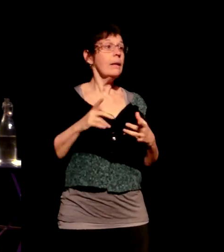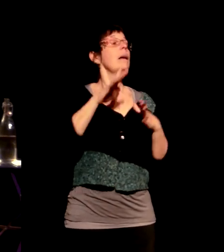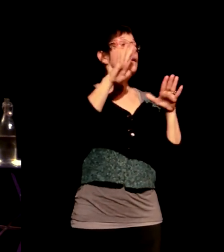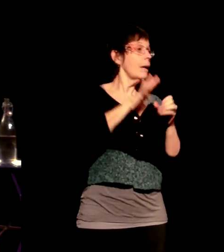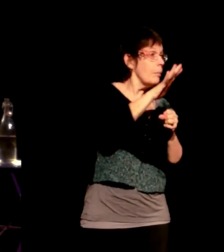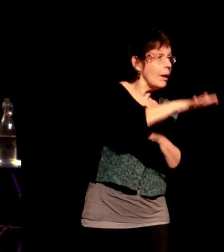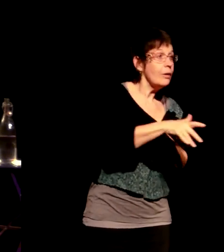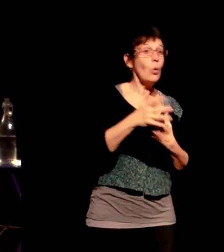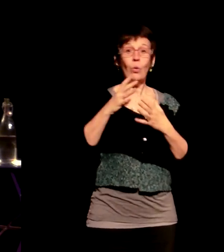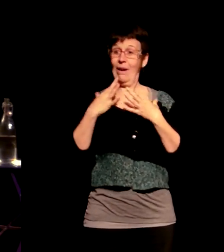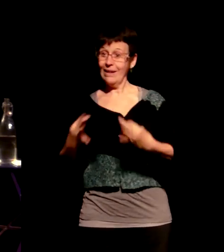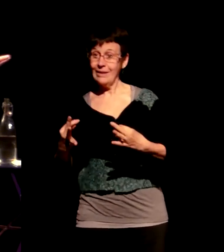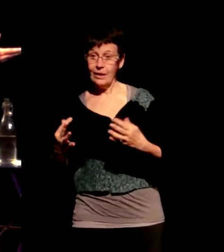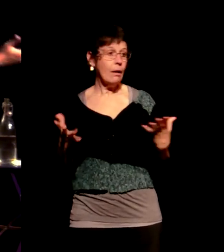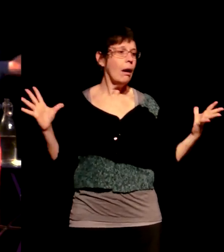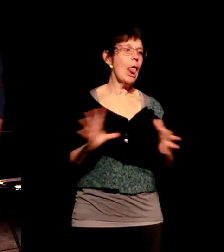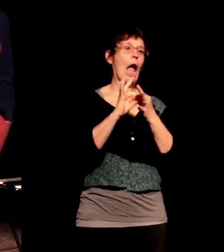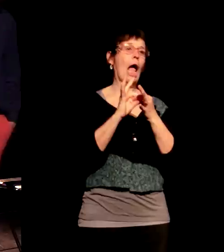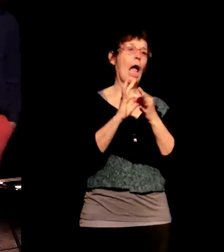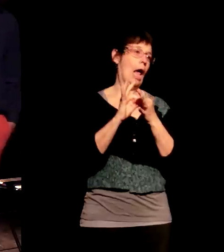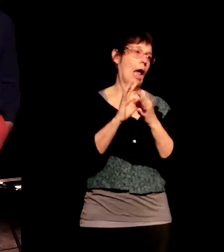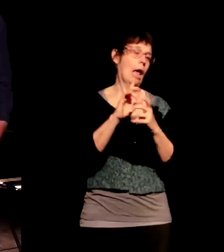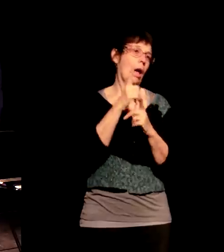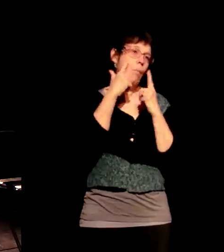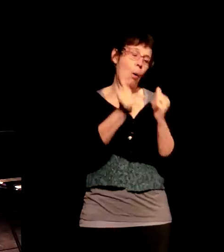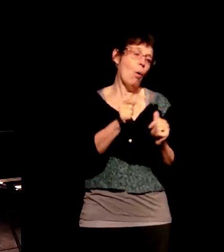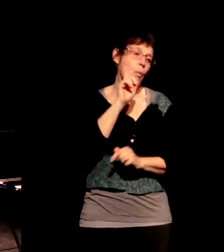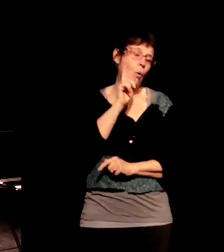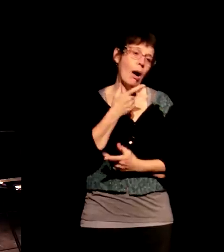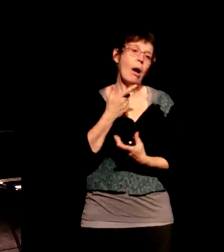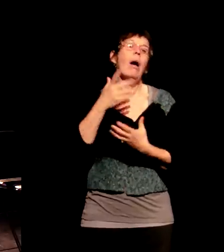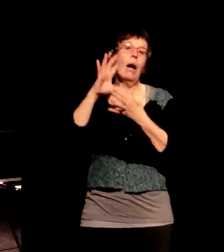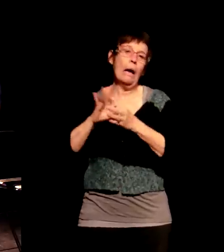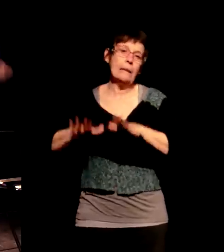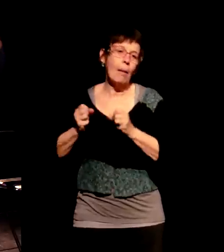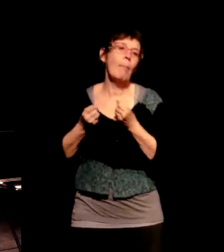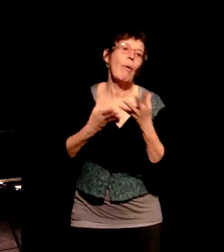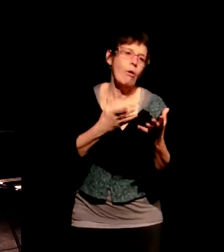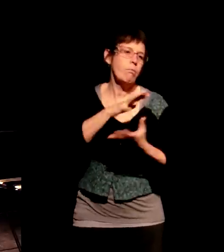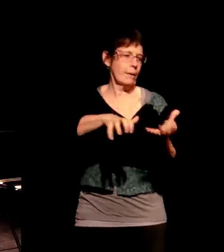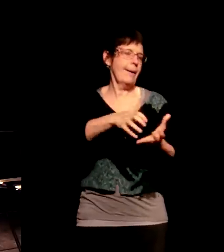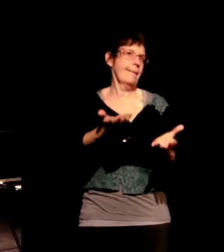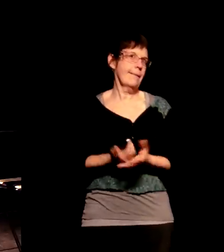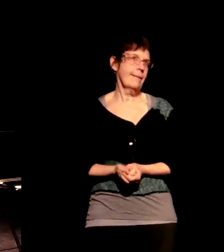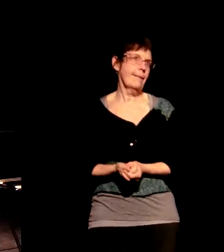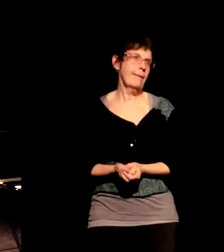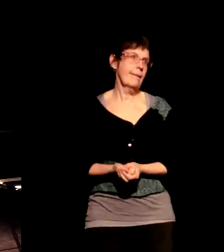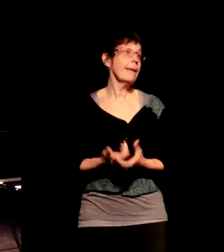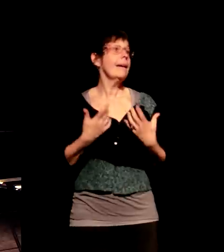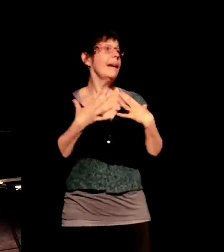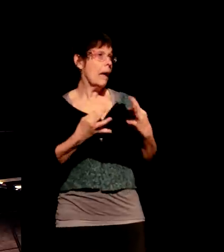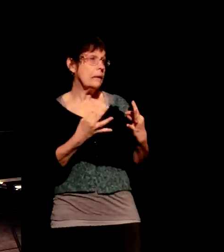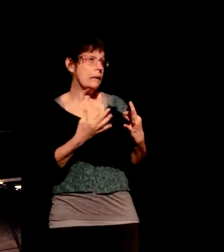laïcité, c'est l'islam, etc. Et donc, il y a des gens qui voient bien que la laïcité, c'est pour leurs pommes, quoi. Que c'est contre